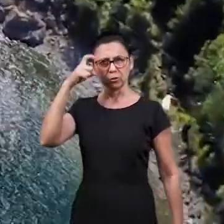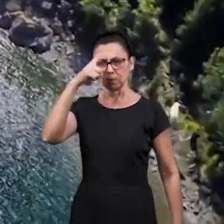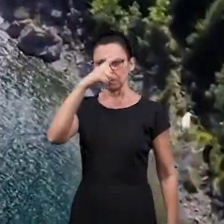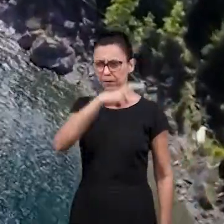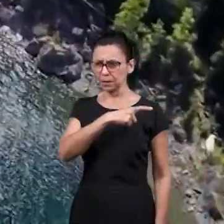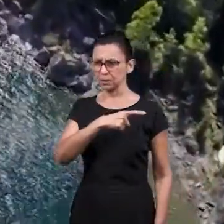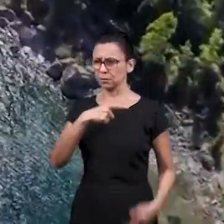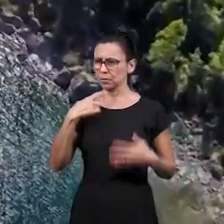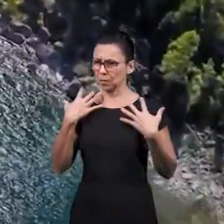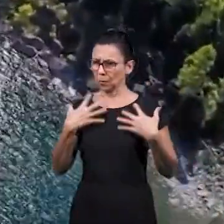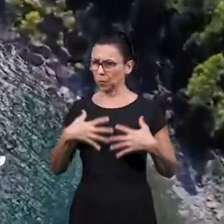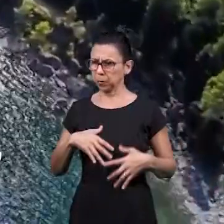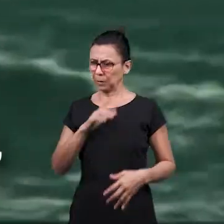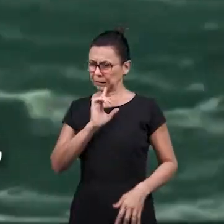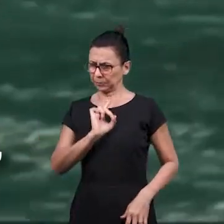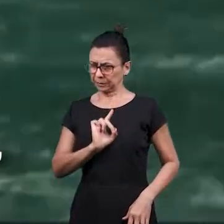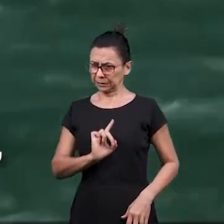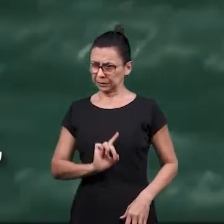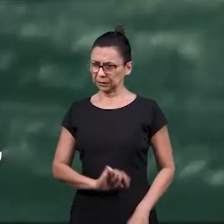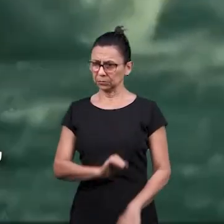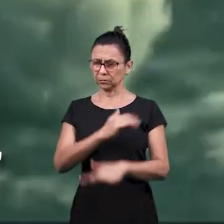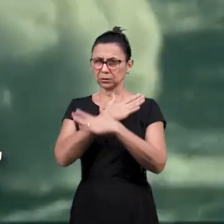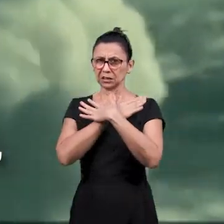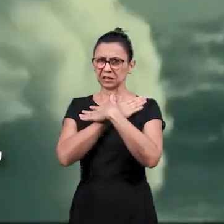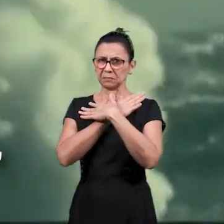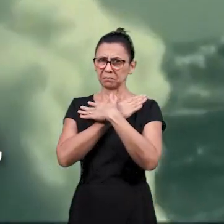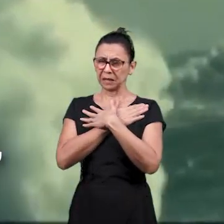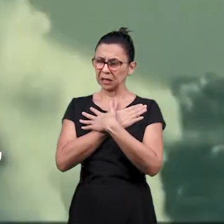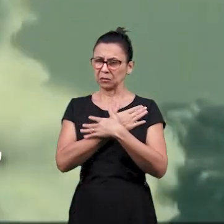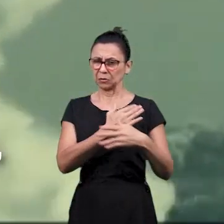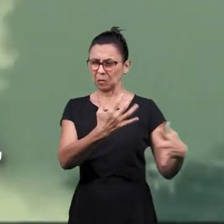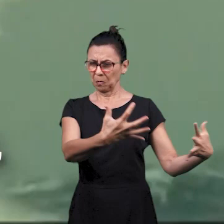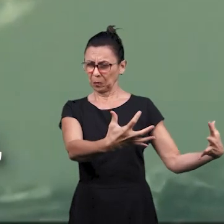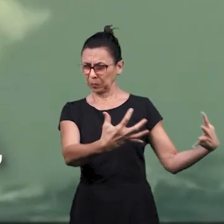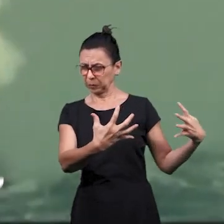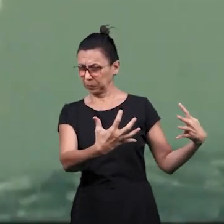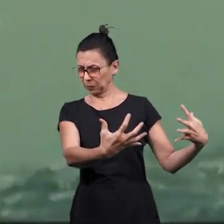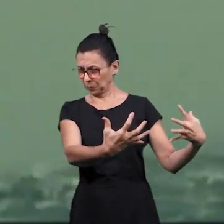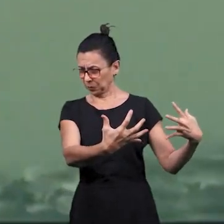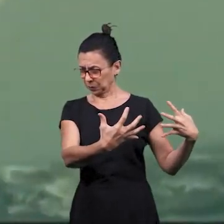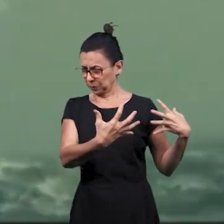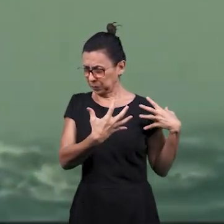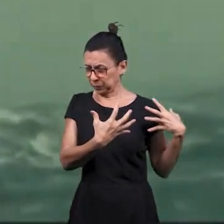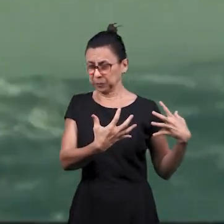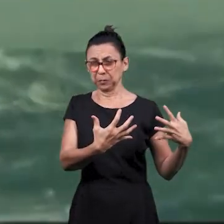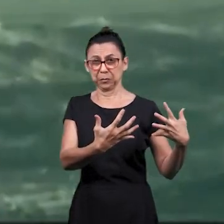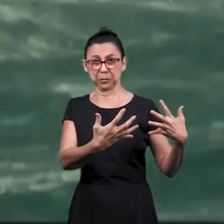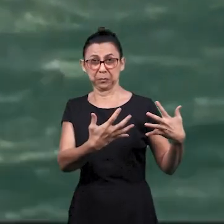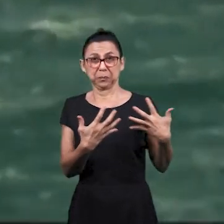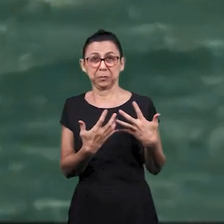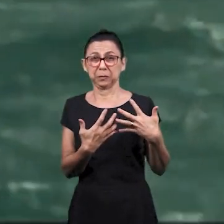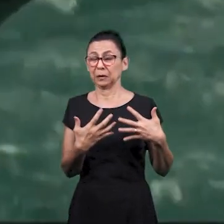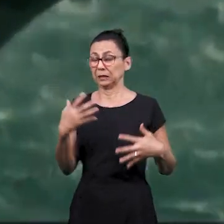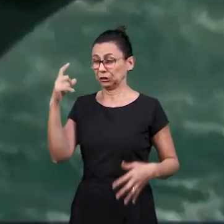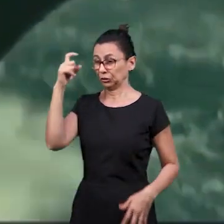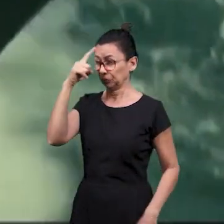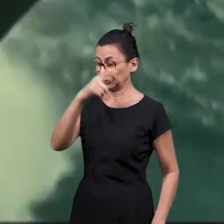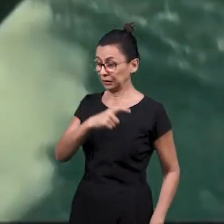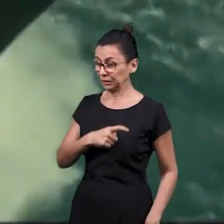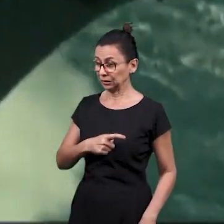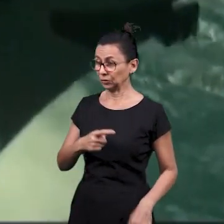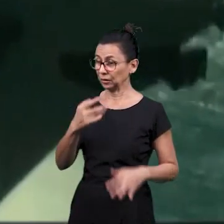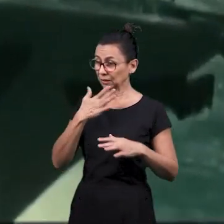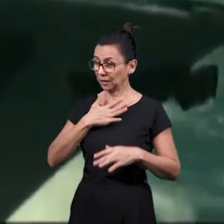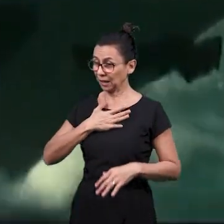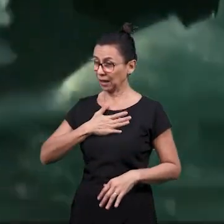не всякая тварь подчинится. Владыка земли небес тут сам, не даст он всесильный